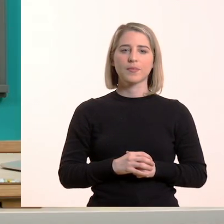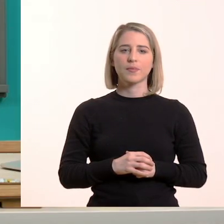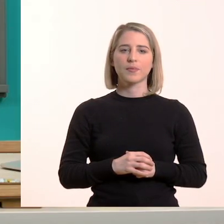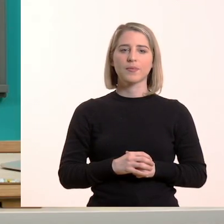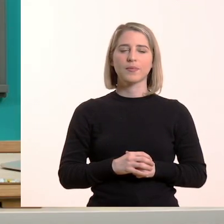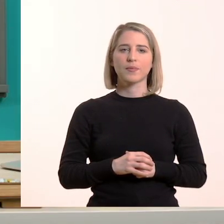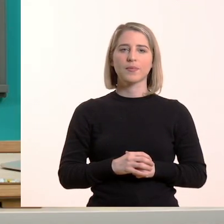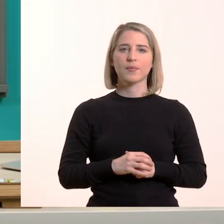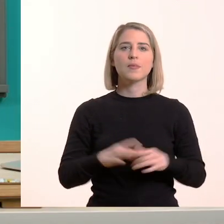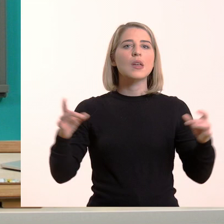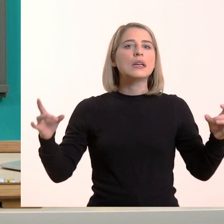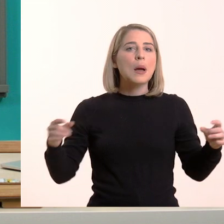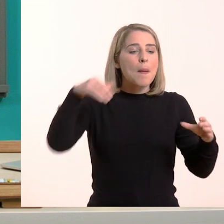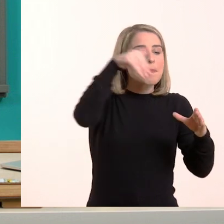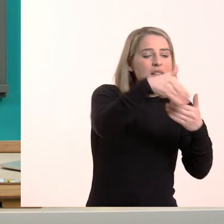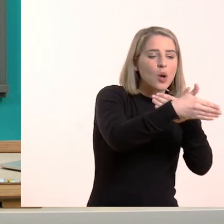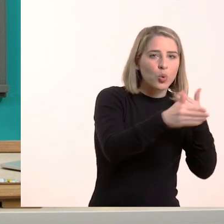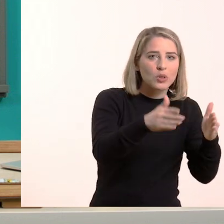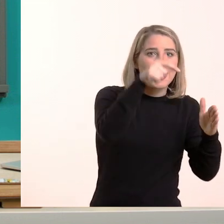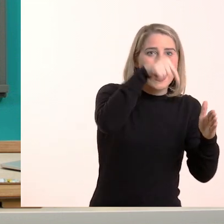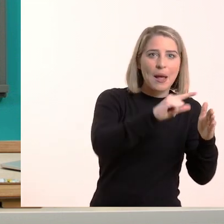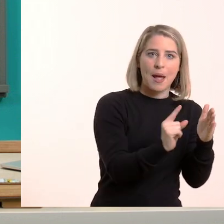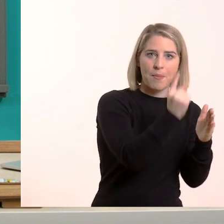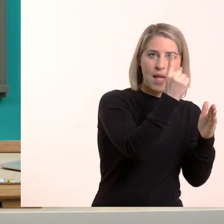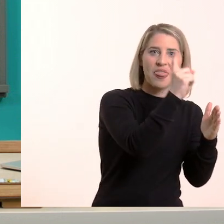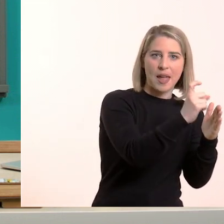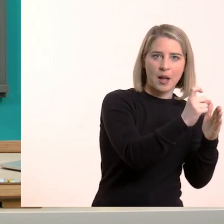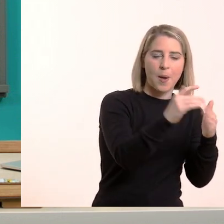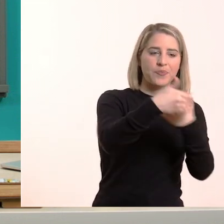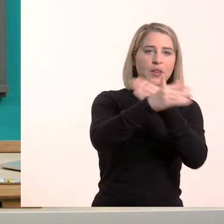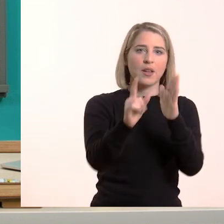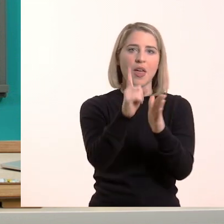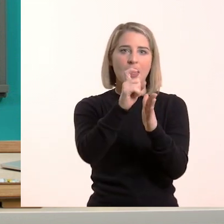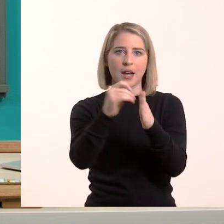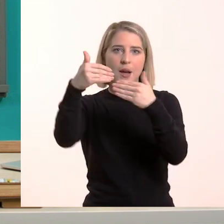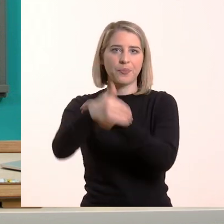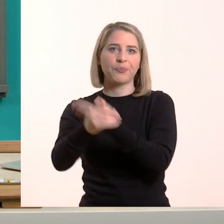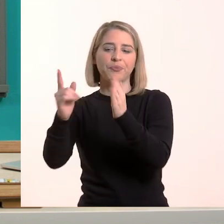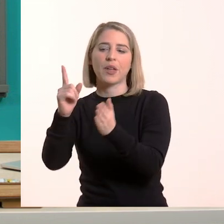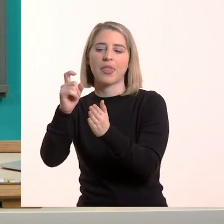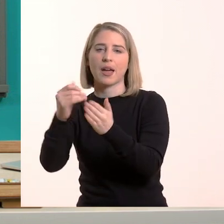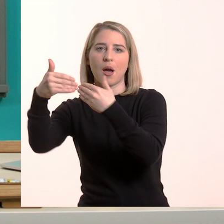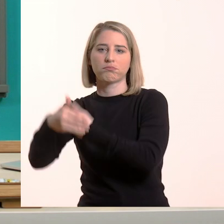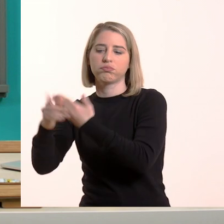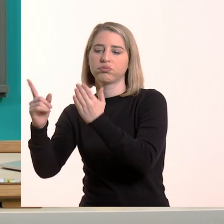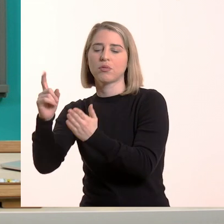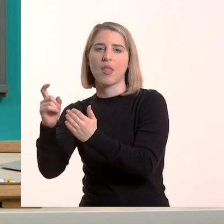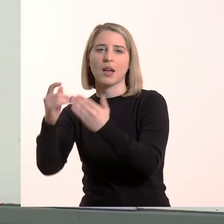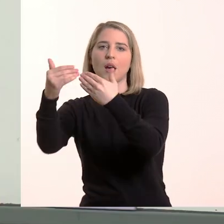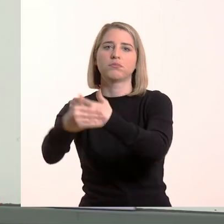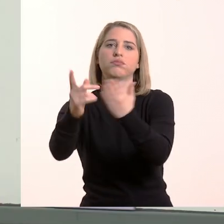Αν τώρα σε κάθε κουτί έχουμε 10 σοκολάτες μέσα, δηλαδή το κάθε κουτί περιέχει 10 σοκολάτες.